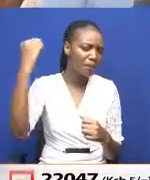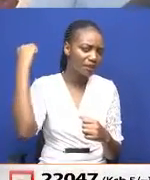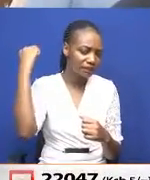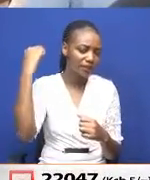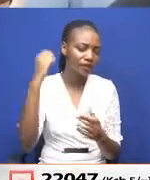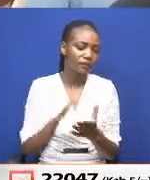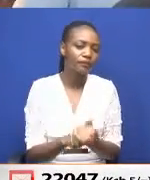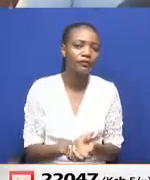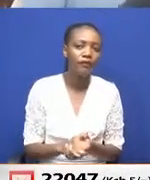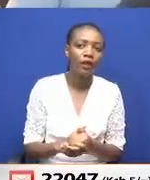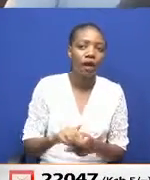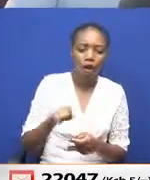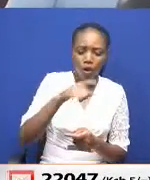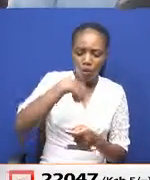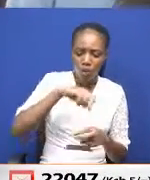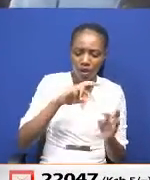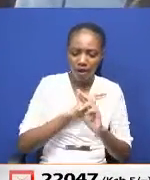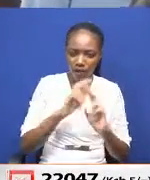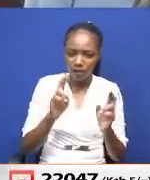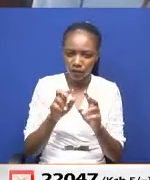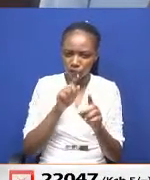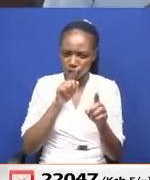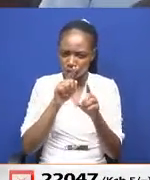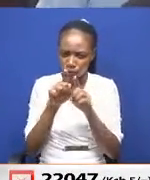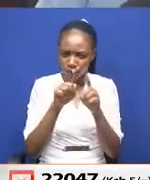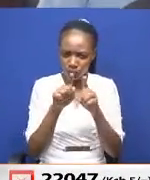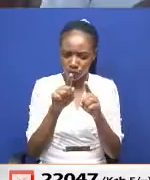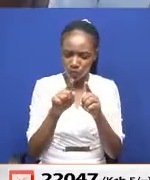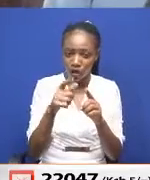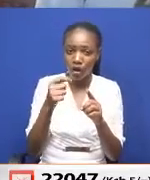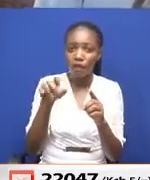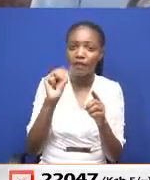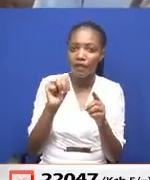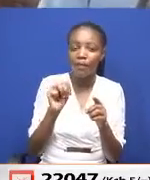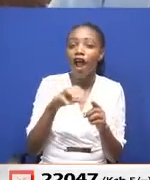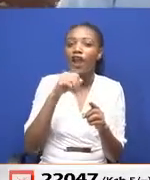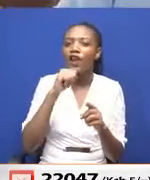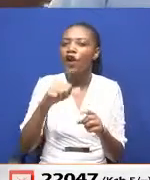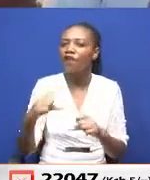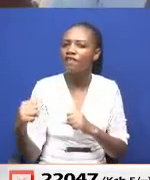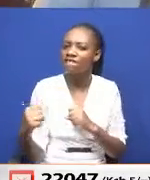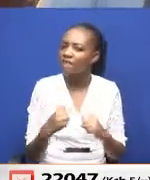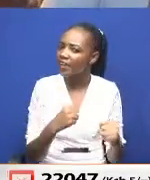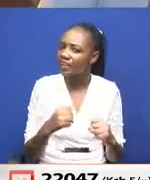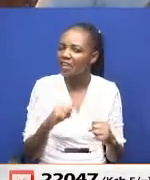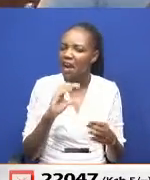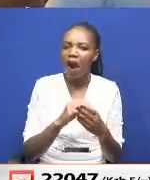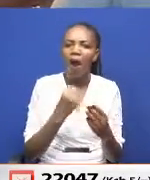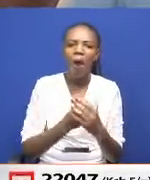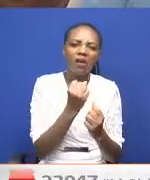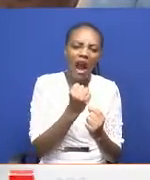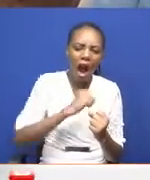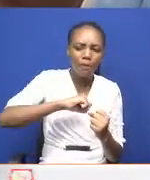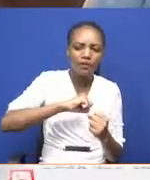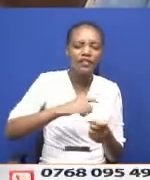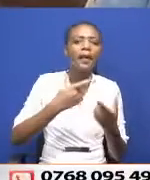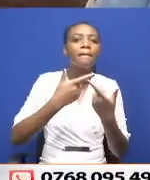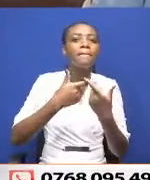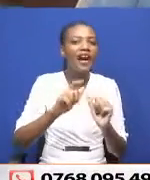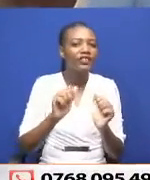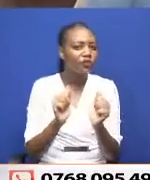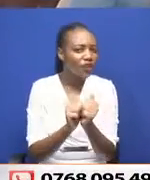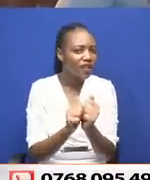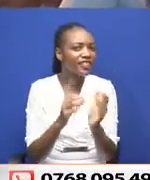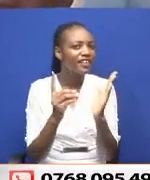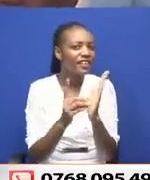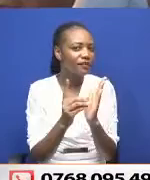tayari kupambana na wao, si kwa kupigana, si kwa matusi, lakini kwa maendeleo